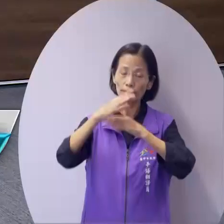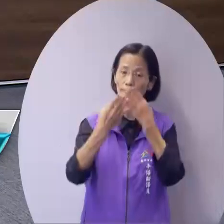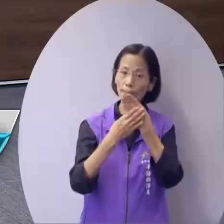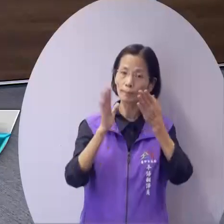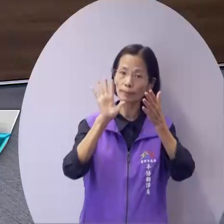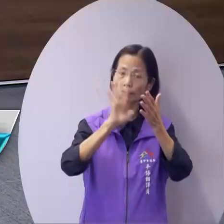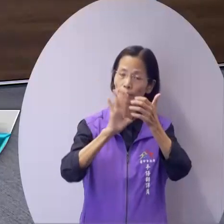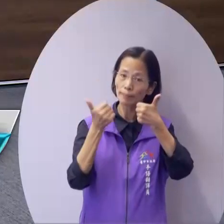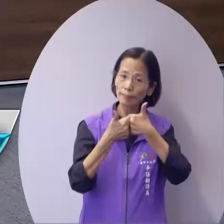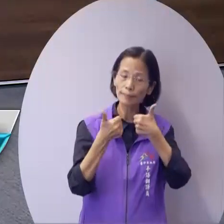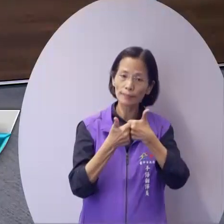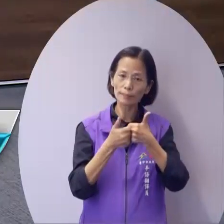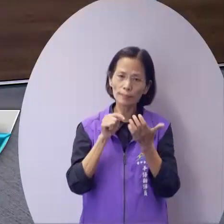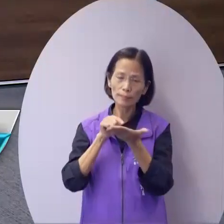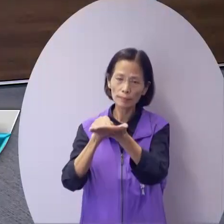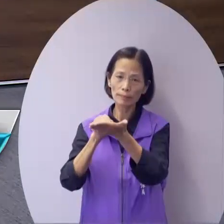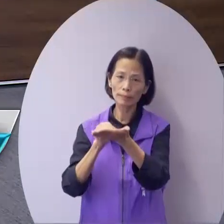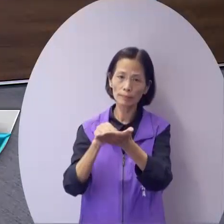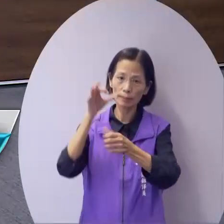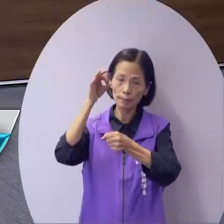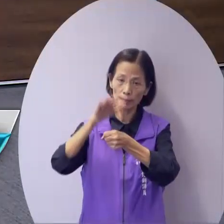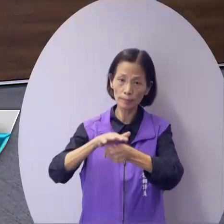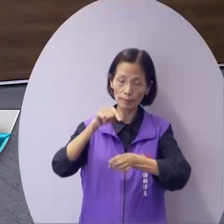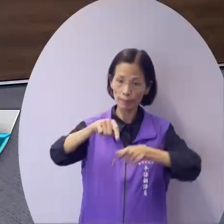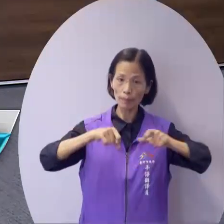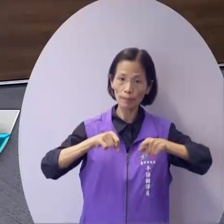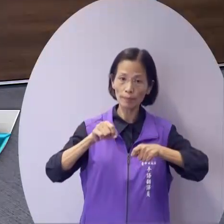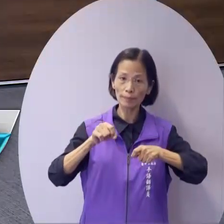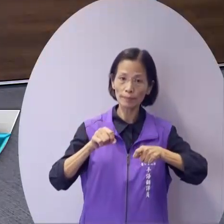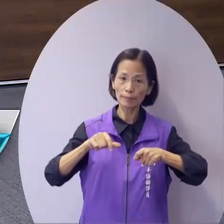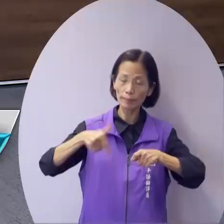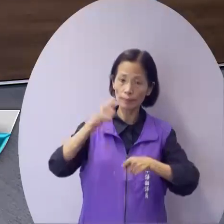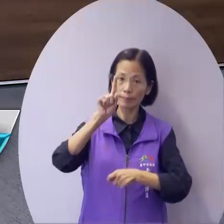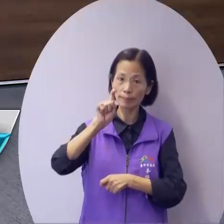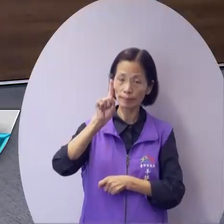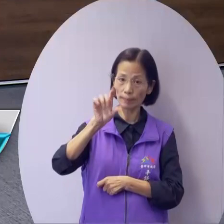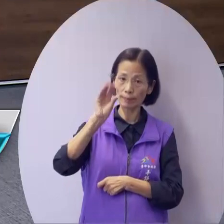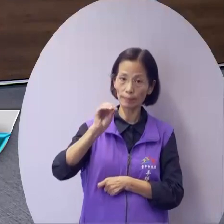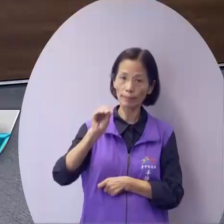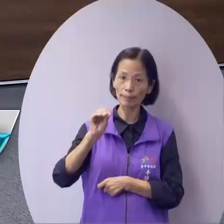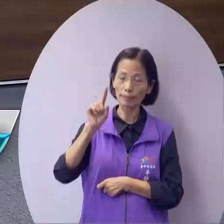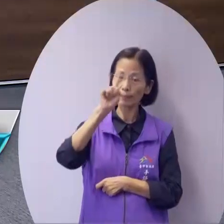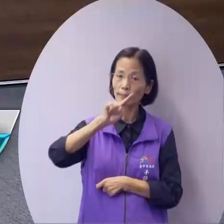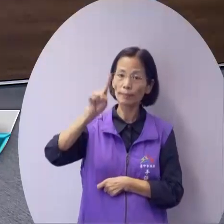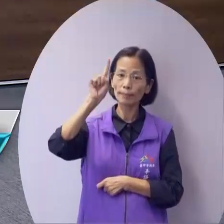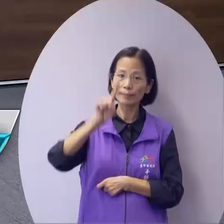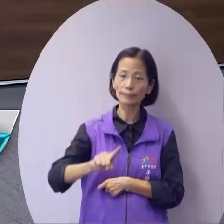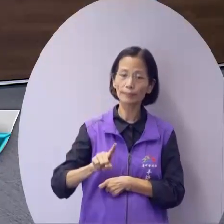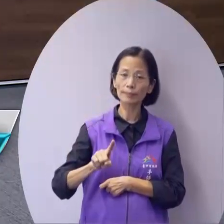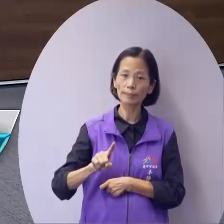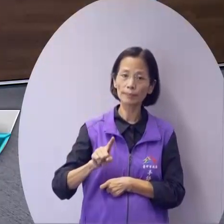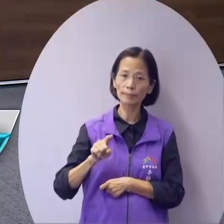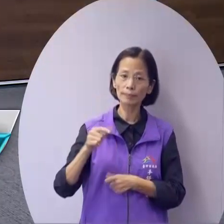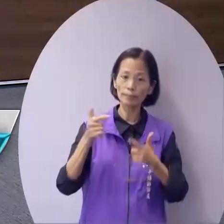的一个补助计划，那补助经费911万1000元，那本土配合